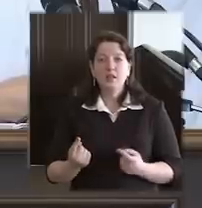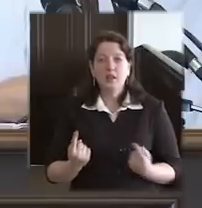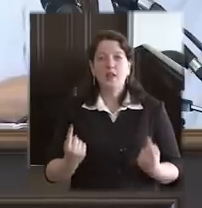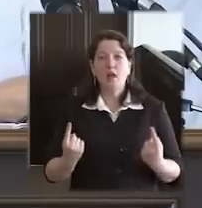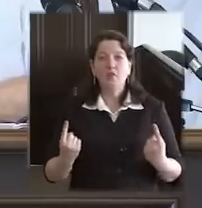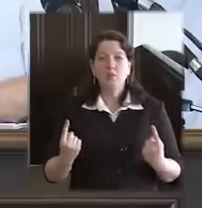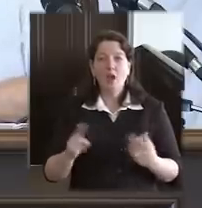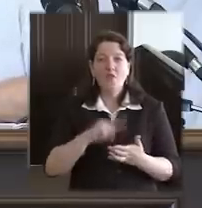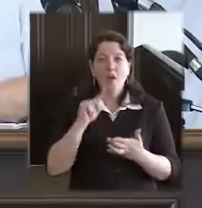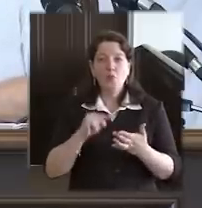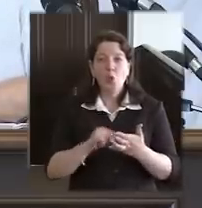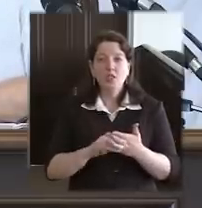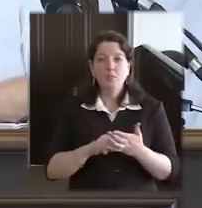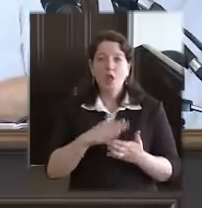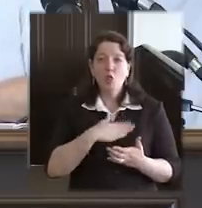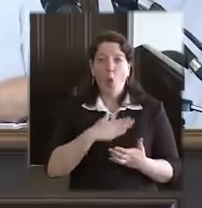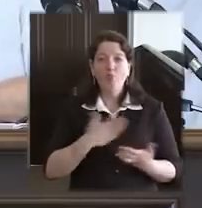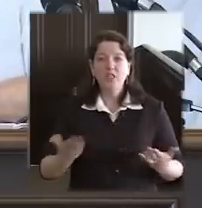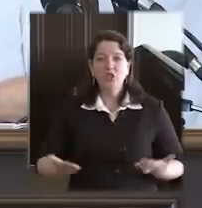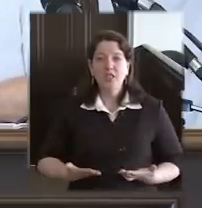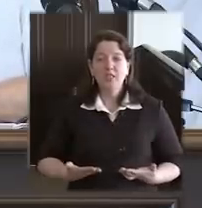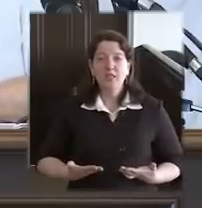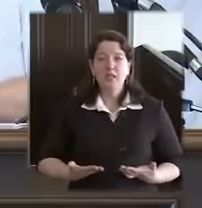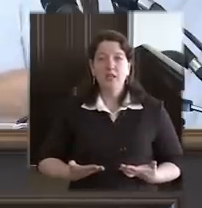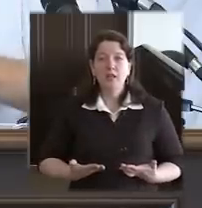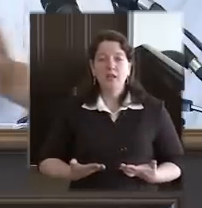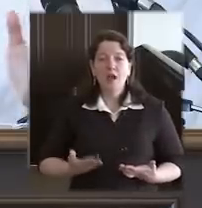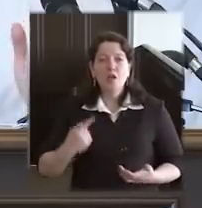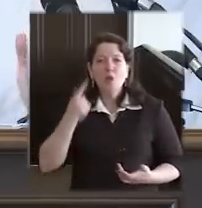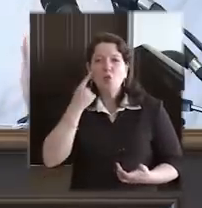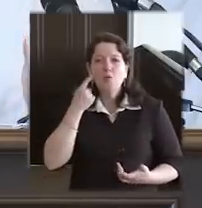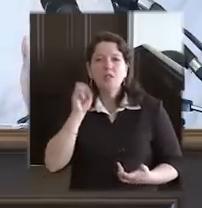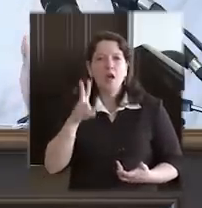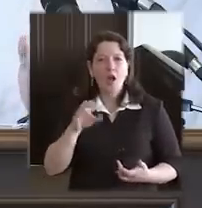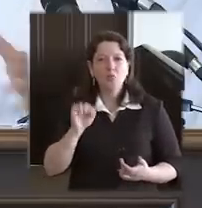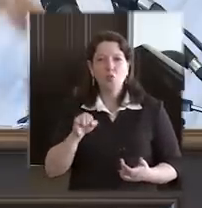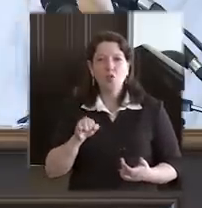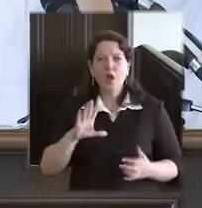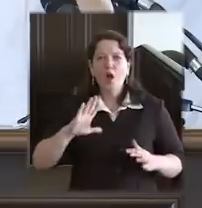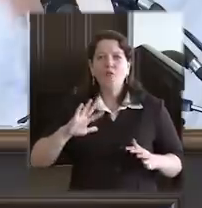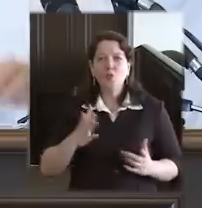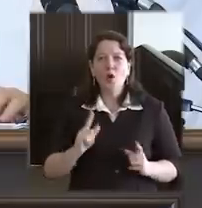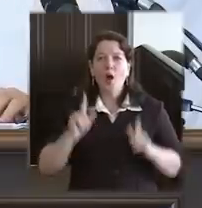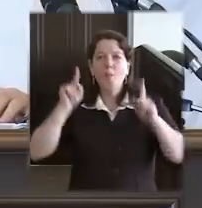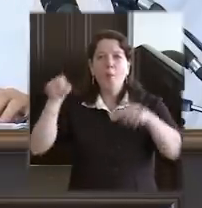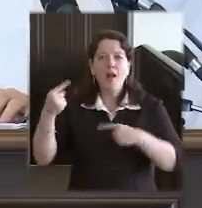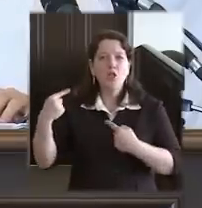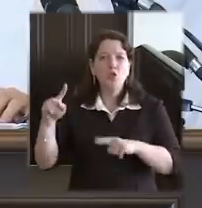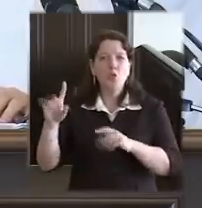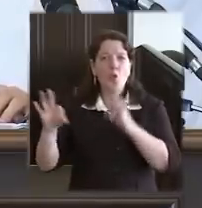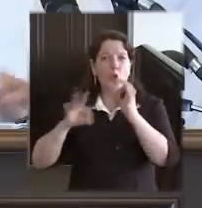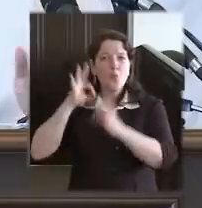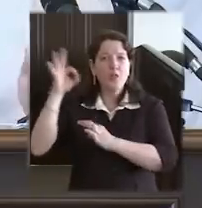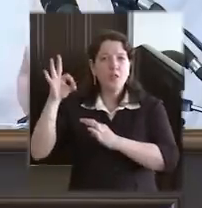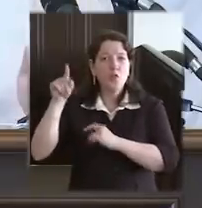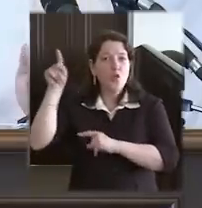быть, главнейшими вопросами даже духовной жизни. Ибо как можно жить Представьте себе, на другую планету вдруг мы попали